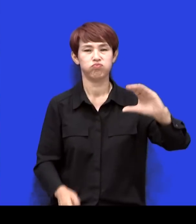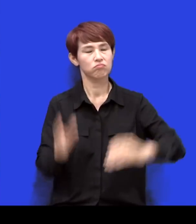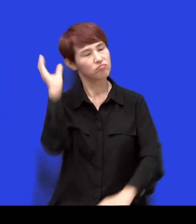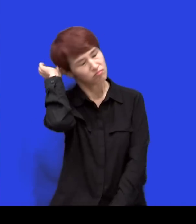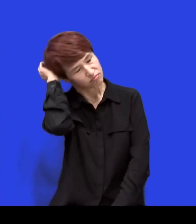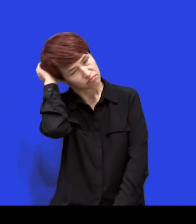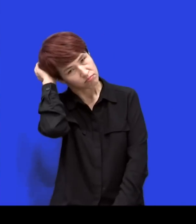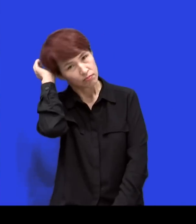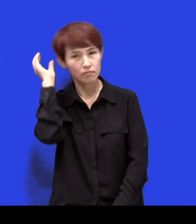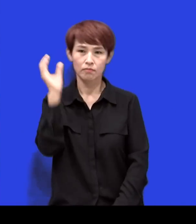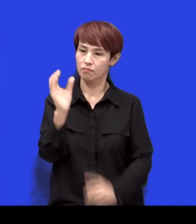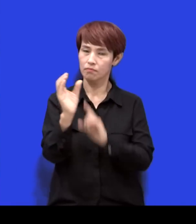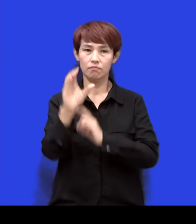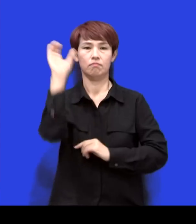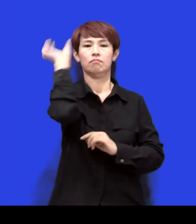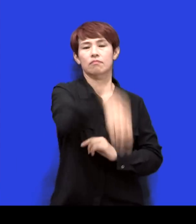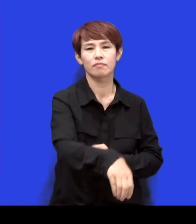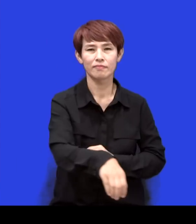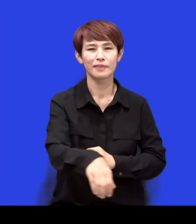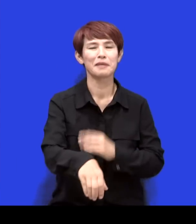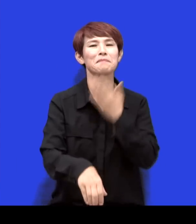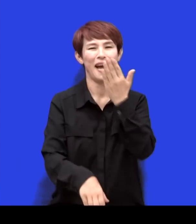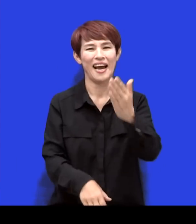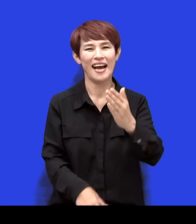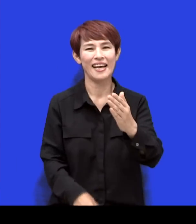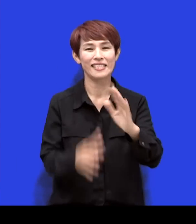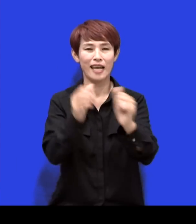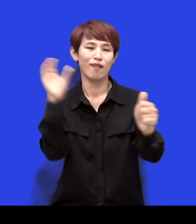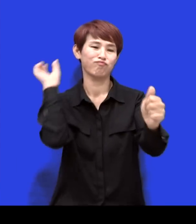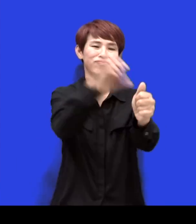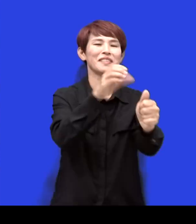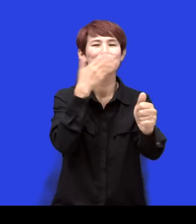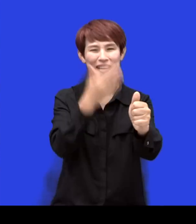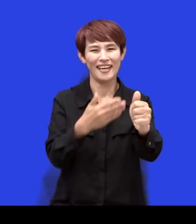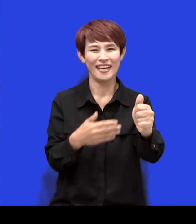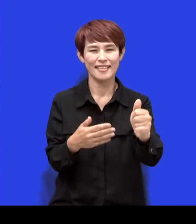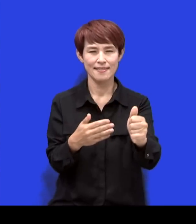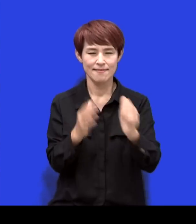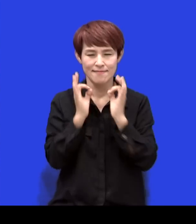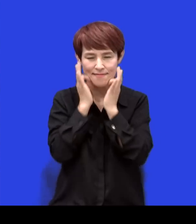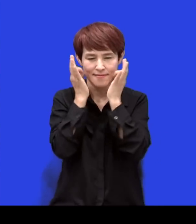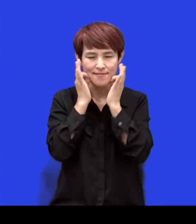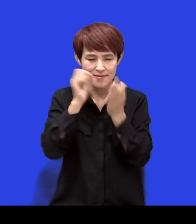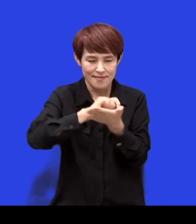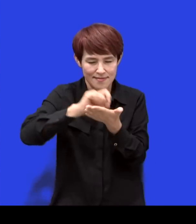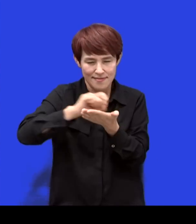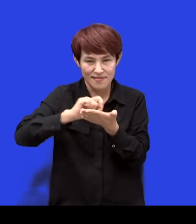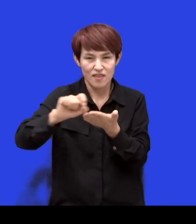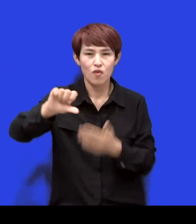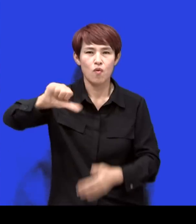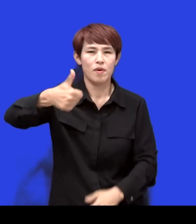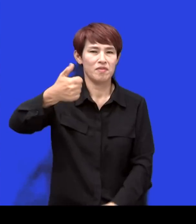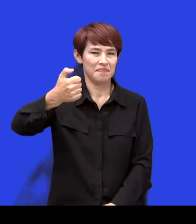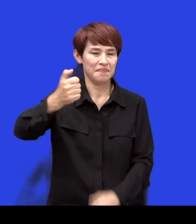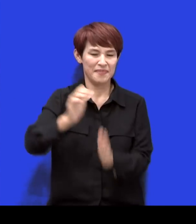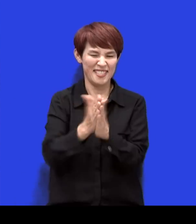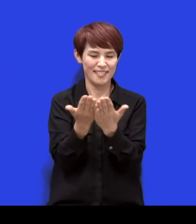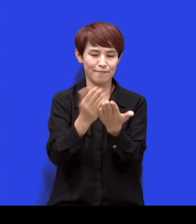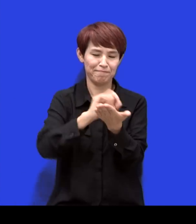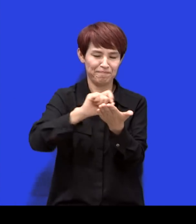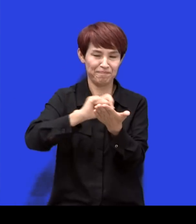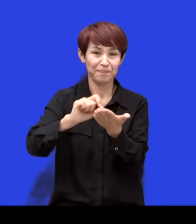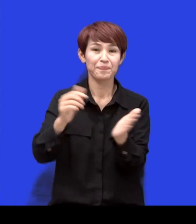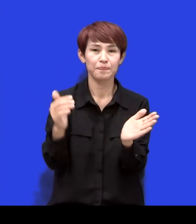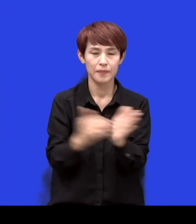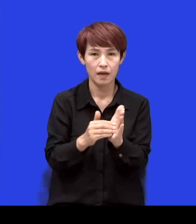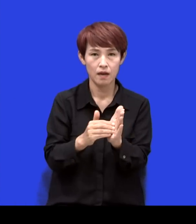사람 때릴 수도 있어요. 그렇지. 두꺼워요. 그러니까 엄청 제가 힘을 줘서 예. 쓴 거죠. 예, 예. 그 2019년 봄에 출간이 됐는데 네.